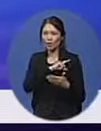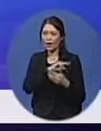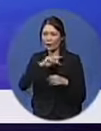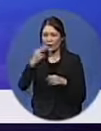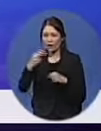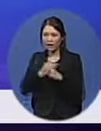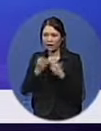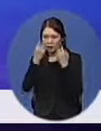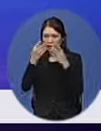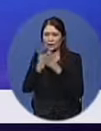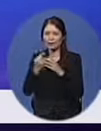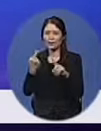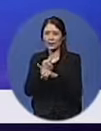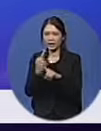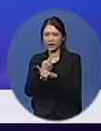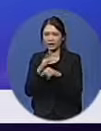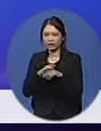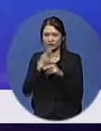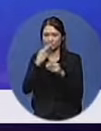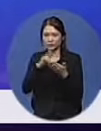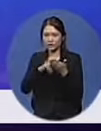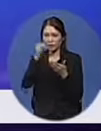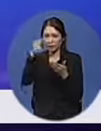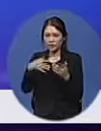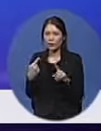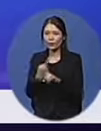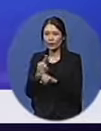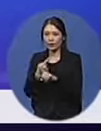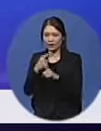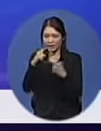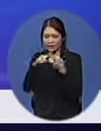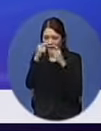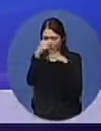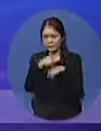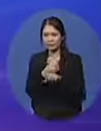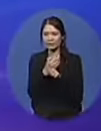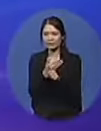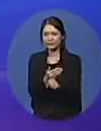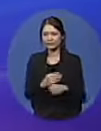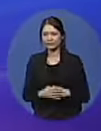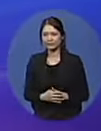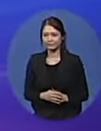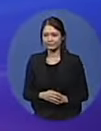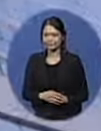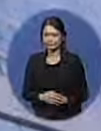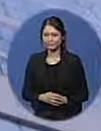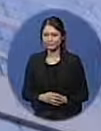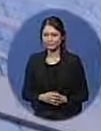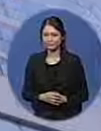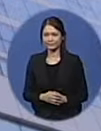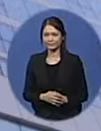도입된 제도로 이 우편 번호도 바뀌었는데요. 김소영 기자가 소개합니다.